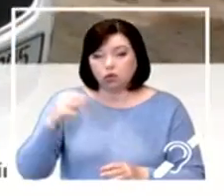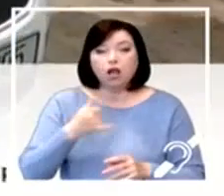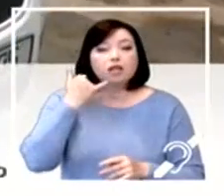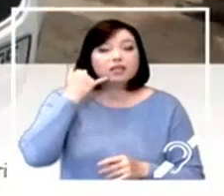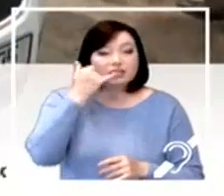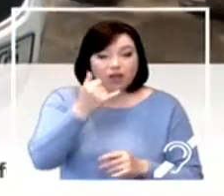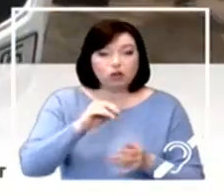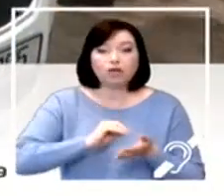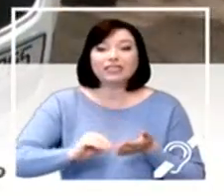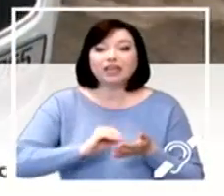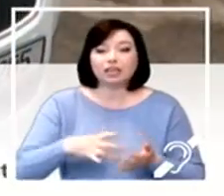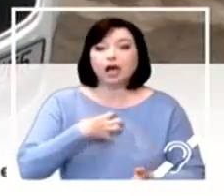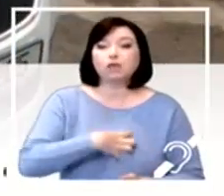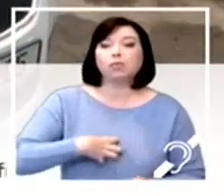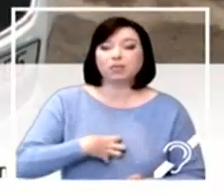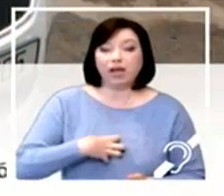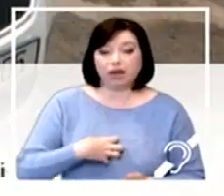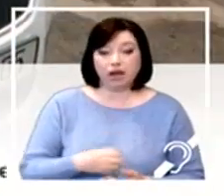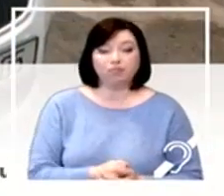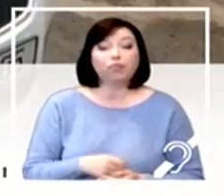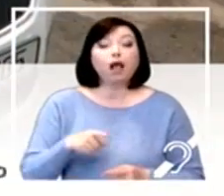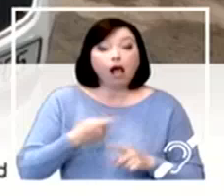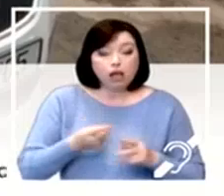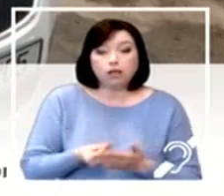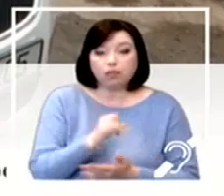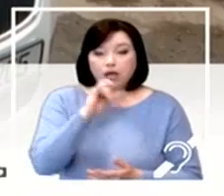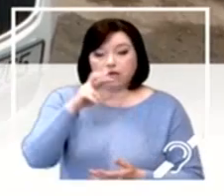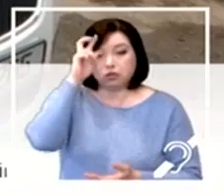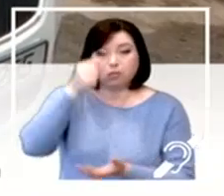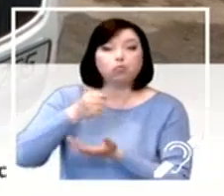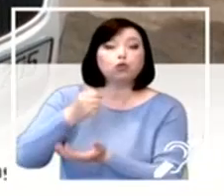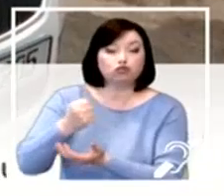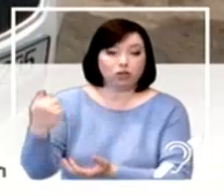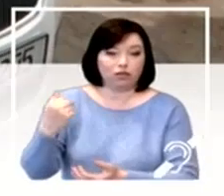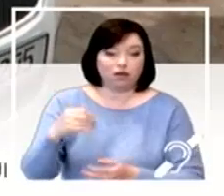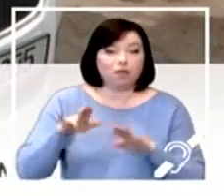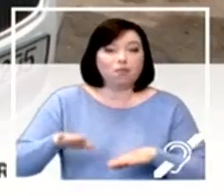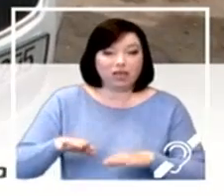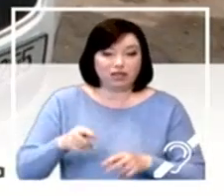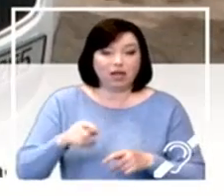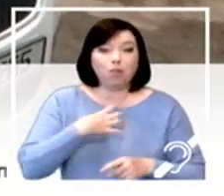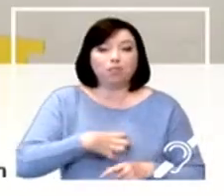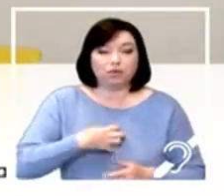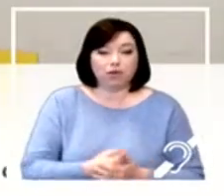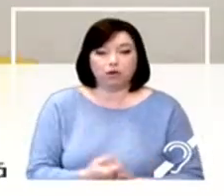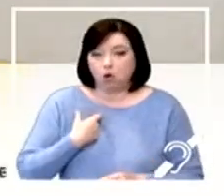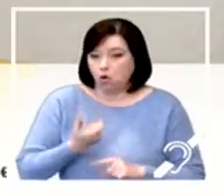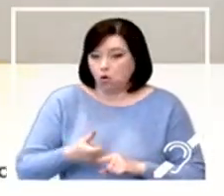la secretariatul primăriei Edineț. Călătoria este plătită din bugetul local. Foarte mulțumiți,